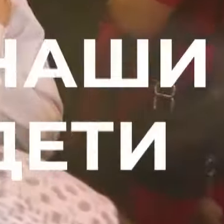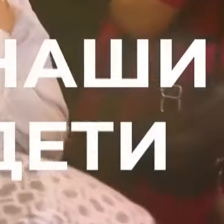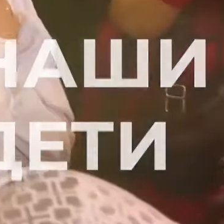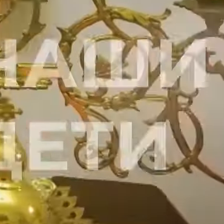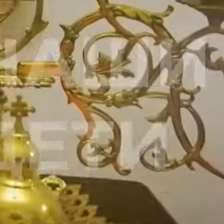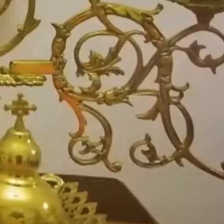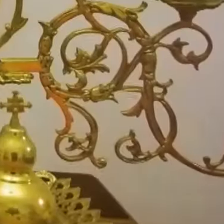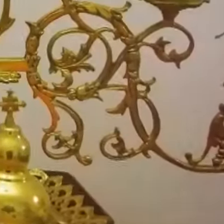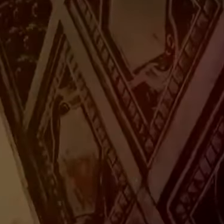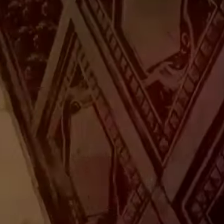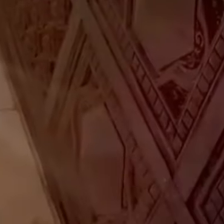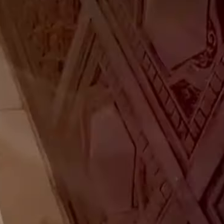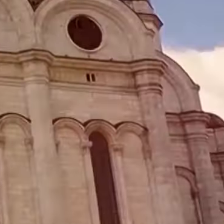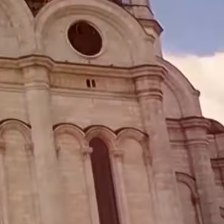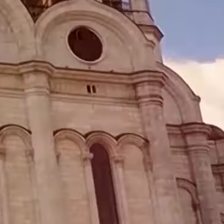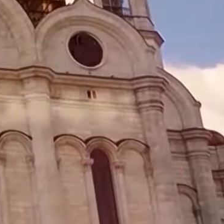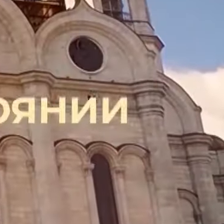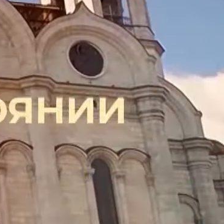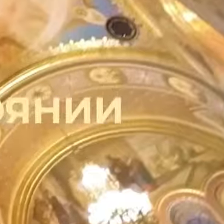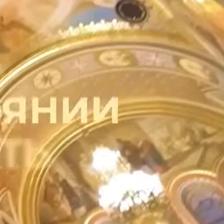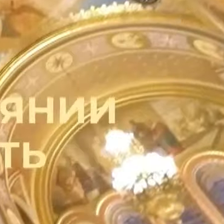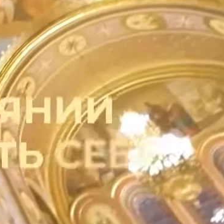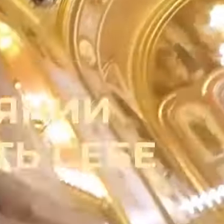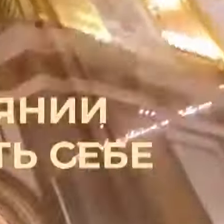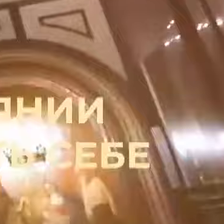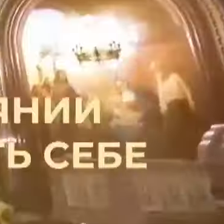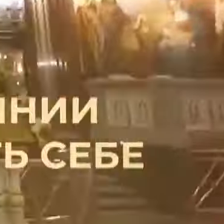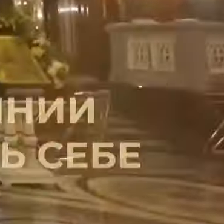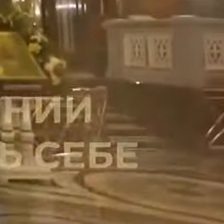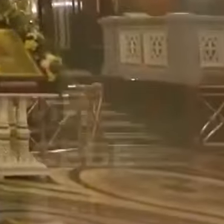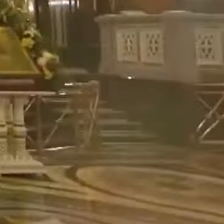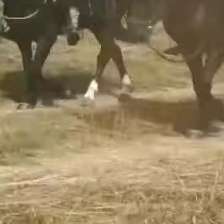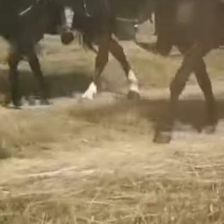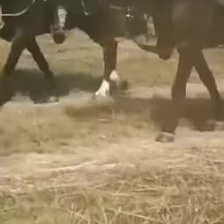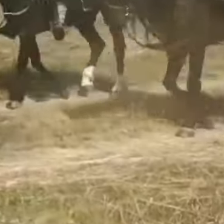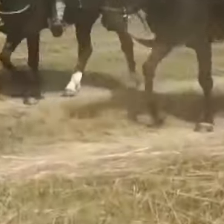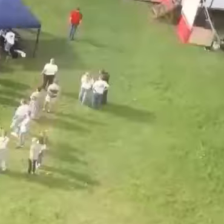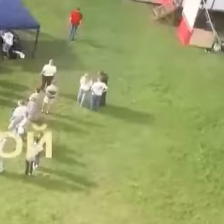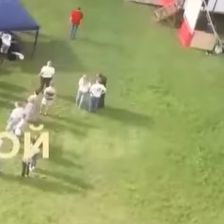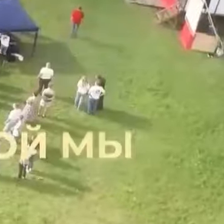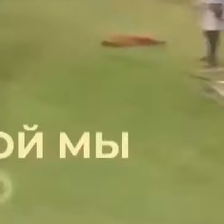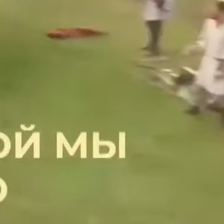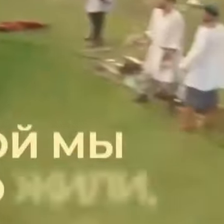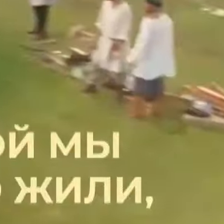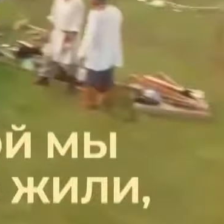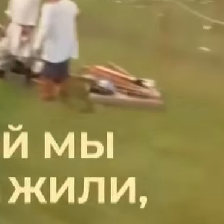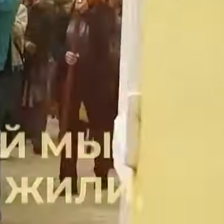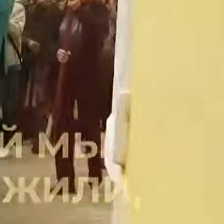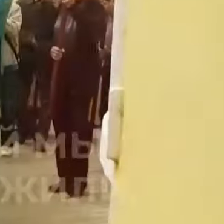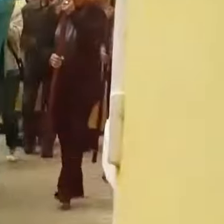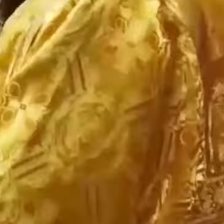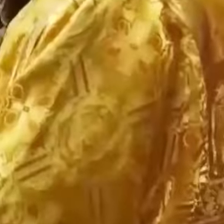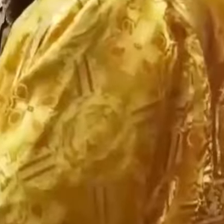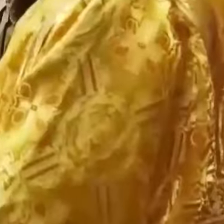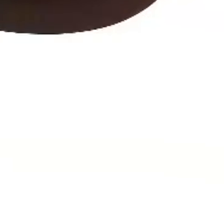Наши дети, наши внуки не будут в состоянии даже представить себе ту Россию, в которой мы когда-то жили,